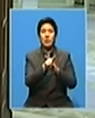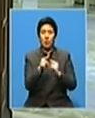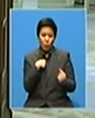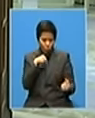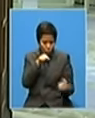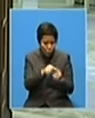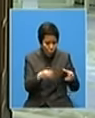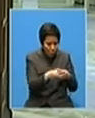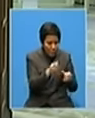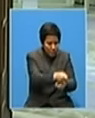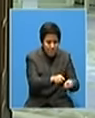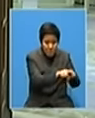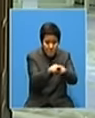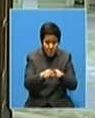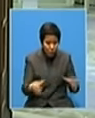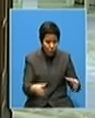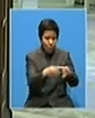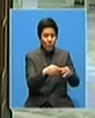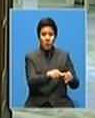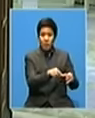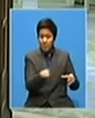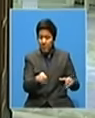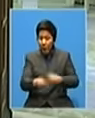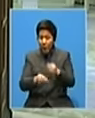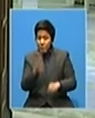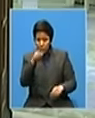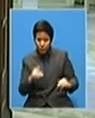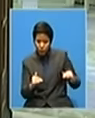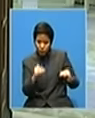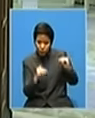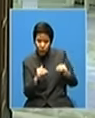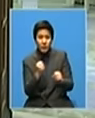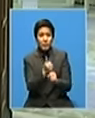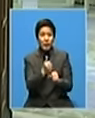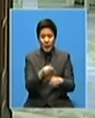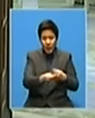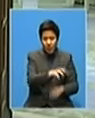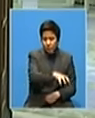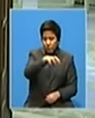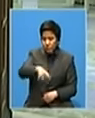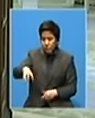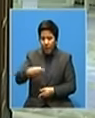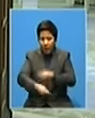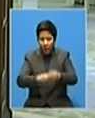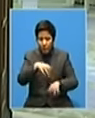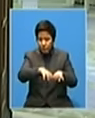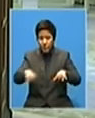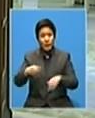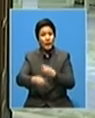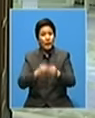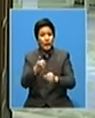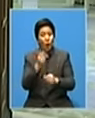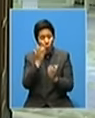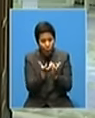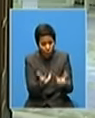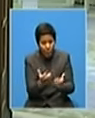นะครับช่วยให้เกษตรกรมีอำนาจต่อรองกับพ่อค้าคนกลางได้ช่วยในเรื่องของการจัดหาตลาดและช่องทางการจัดจำหน่ายการพัฒนา